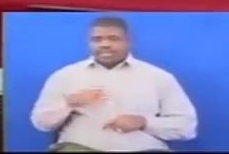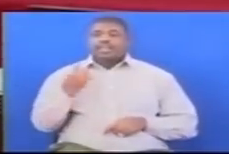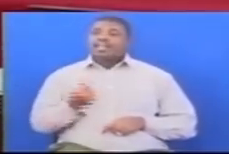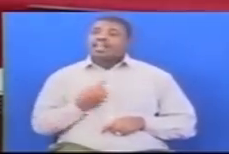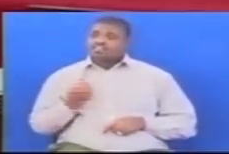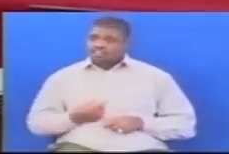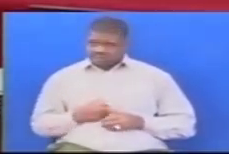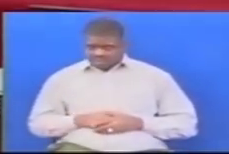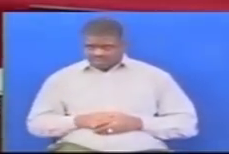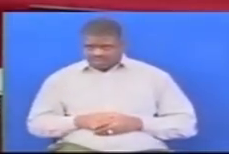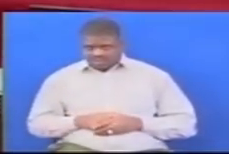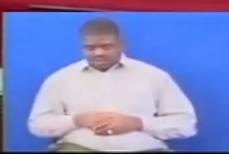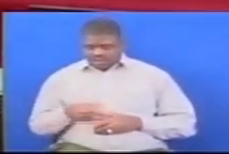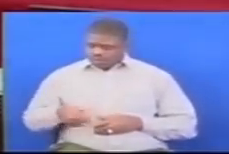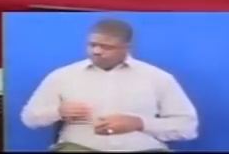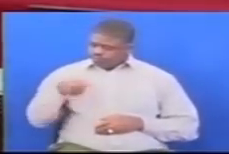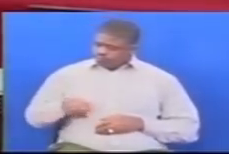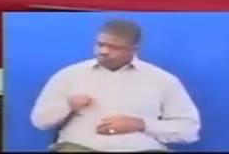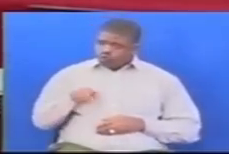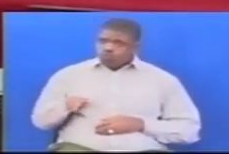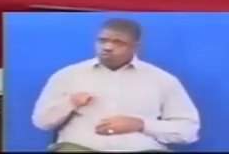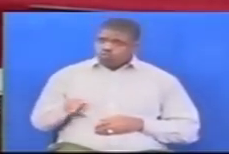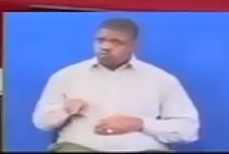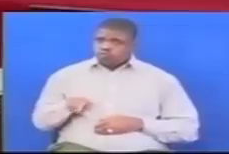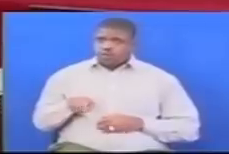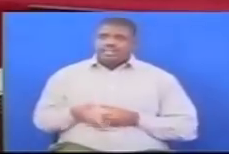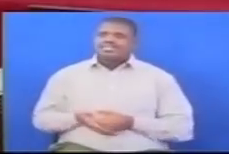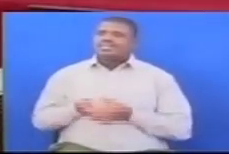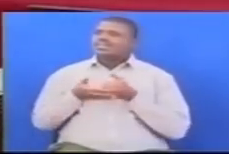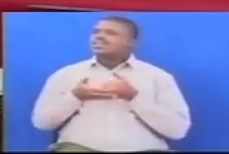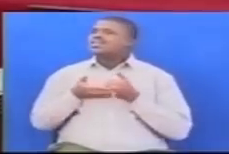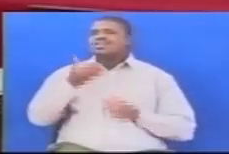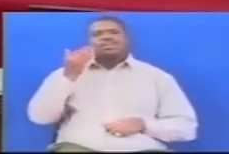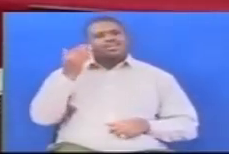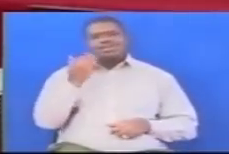Sasa mfuko huu umekuwa umesaidia sana na